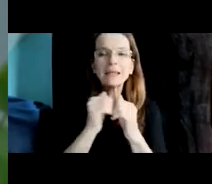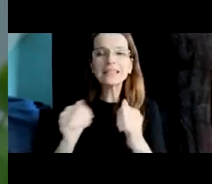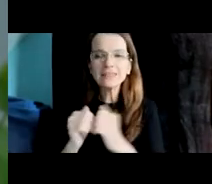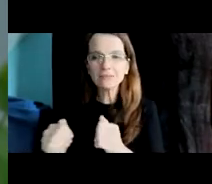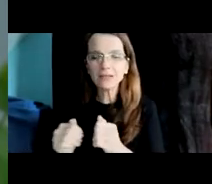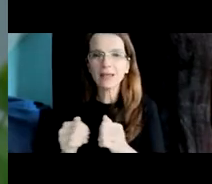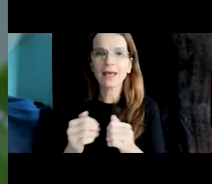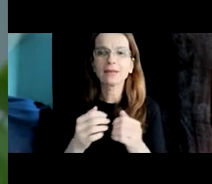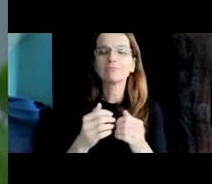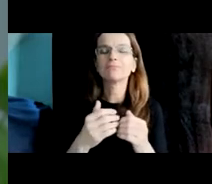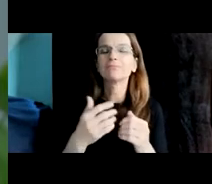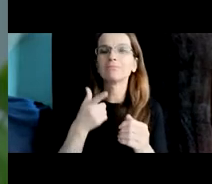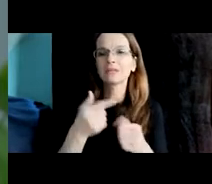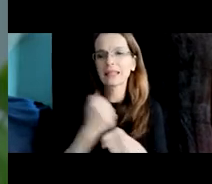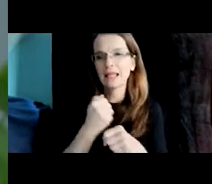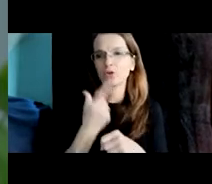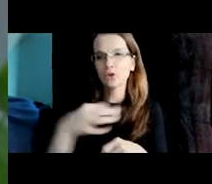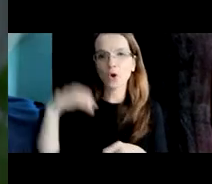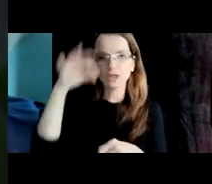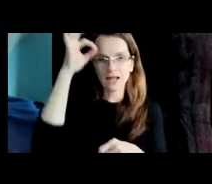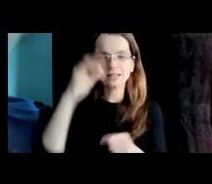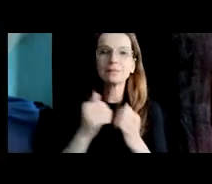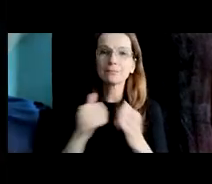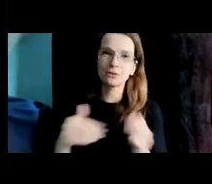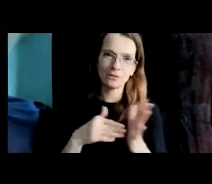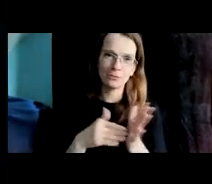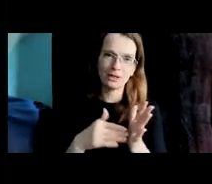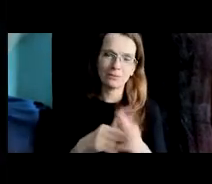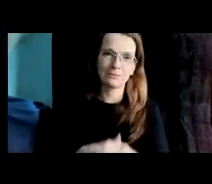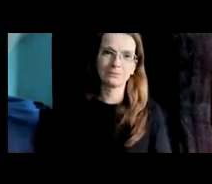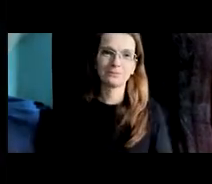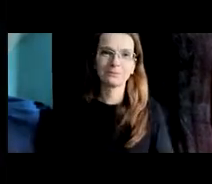oseb, odraslih oseb s posebnimi potrebami.